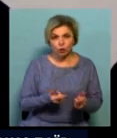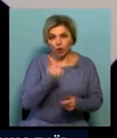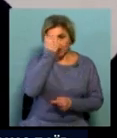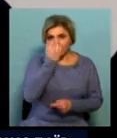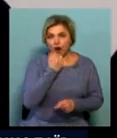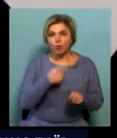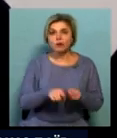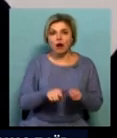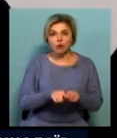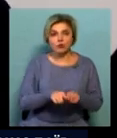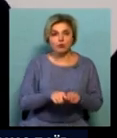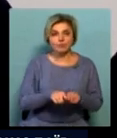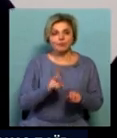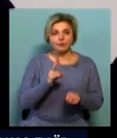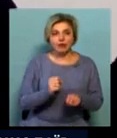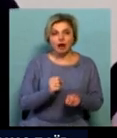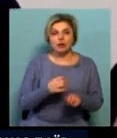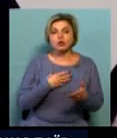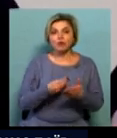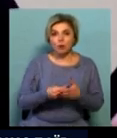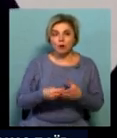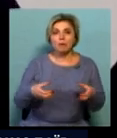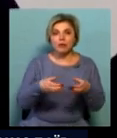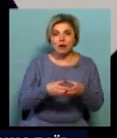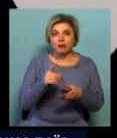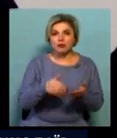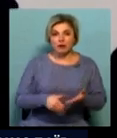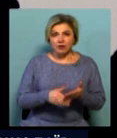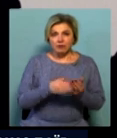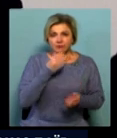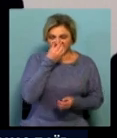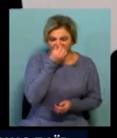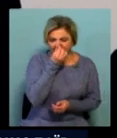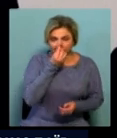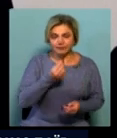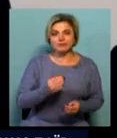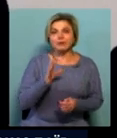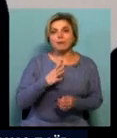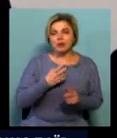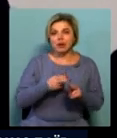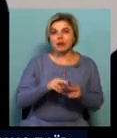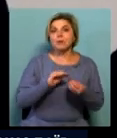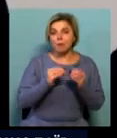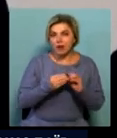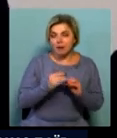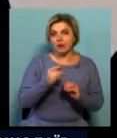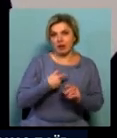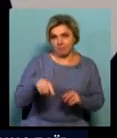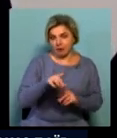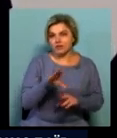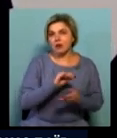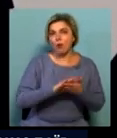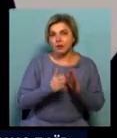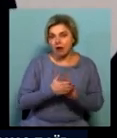також Славоміру Новку за підтримку, тому що у нас були певні проблеми з солью, ми їх годнали